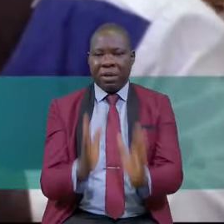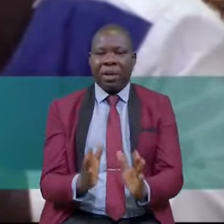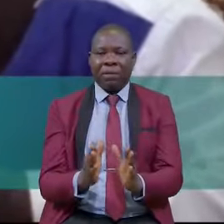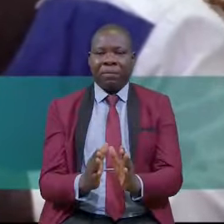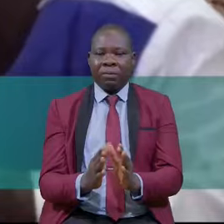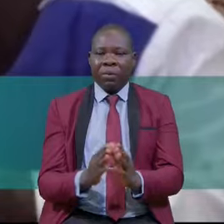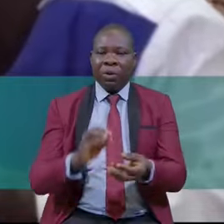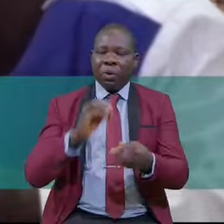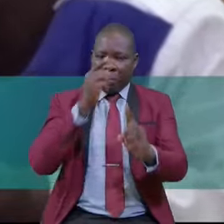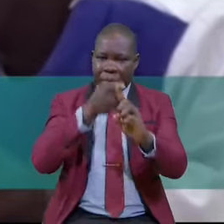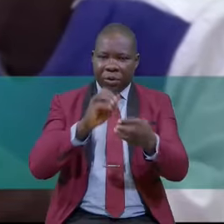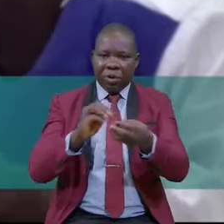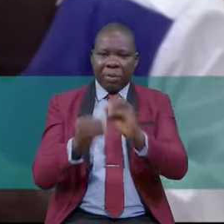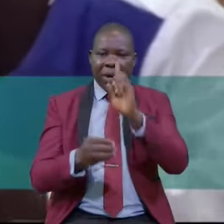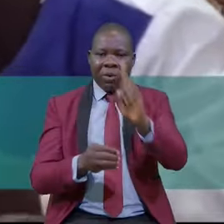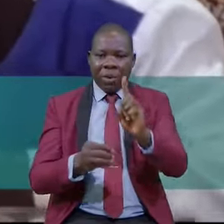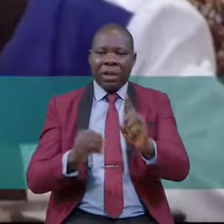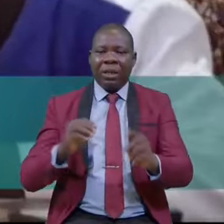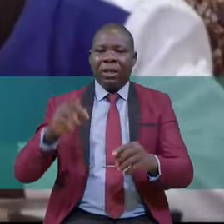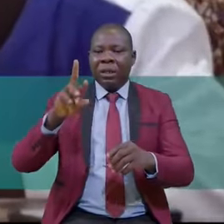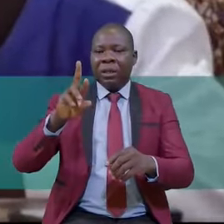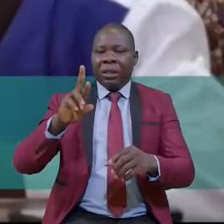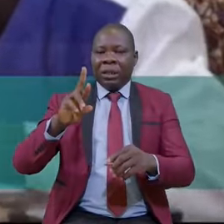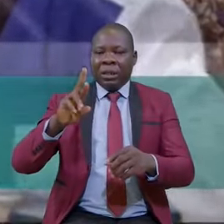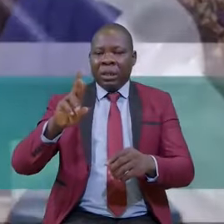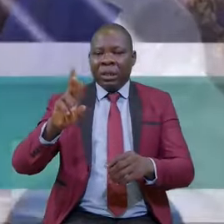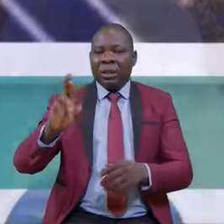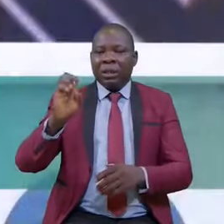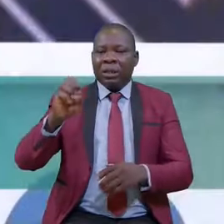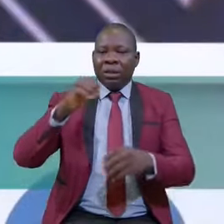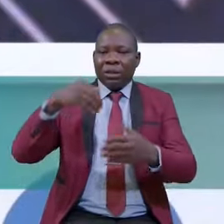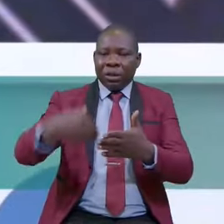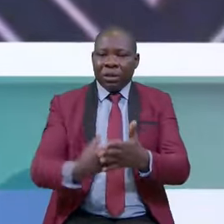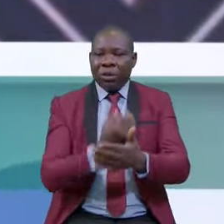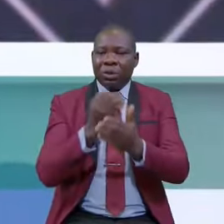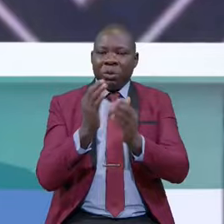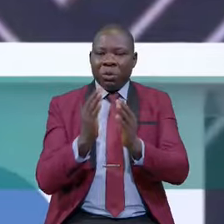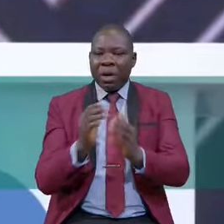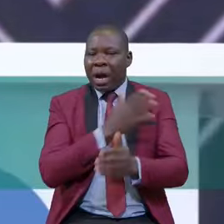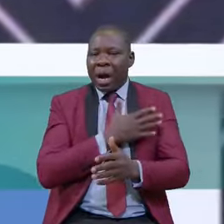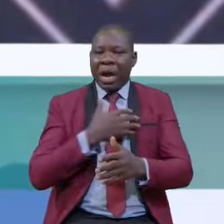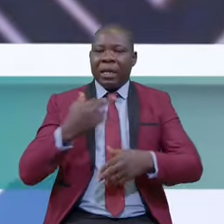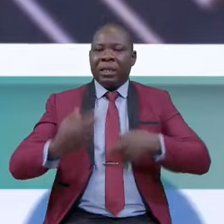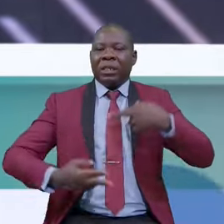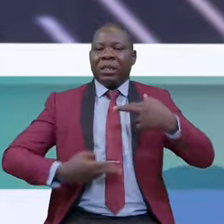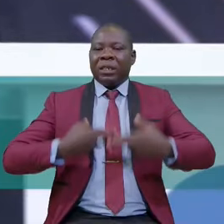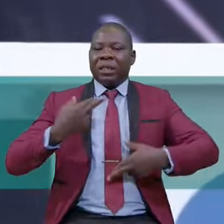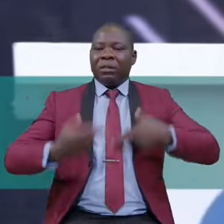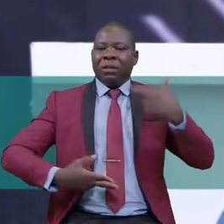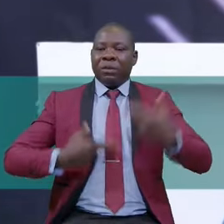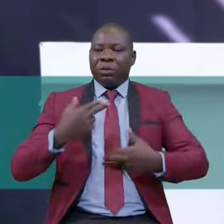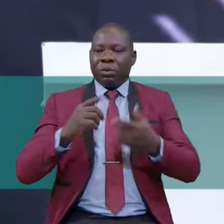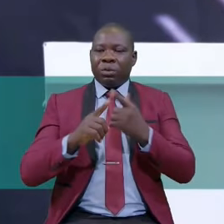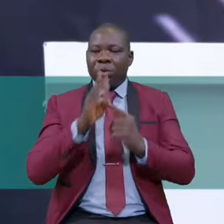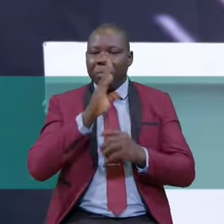la régénération pour être à l'image de Christ dans le ministère. Himself,